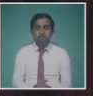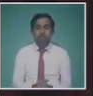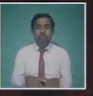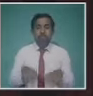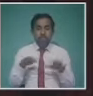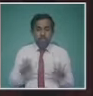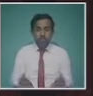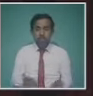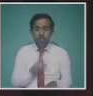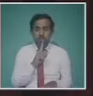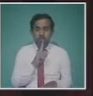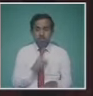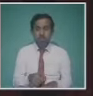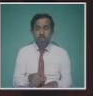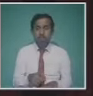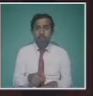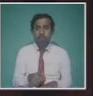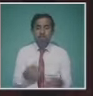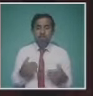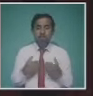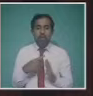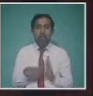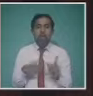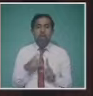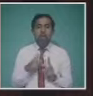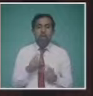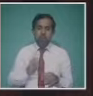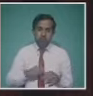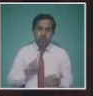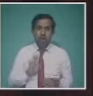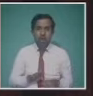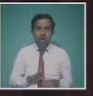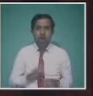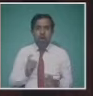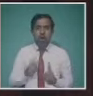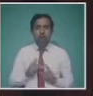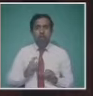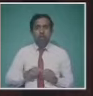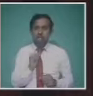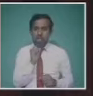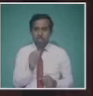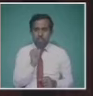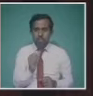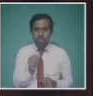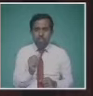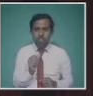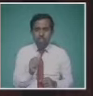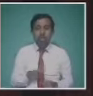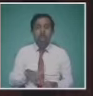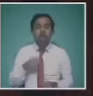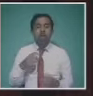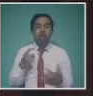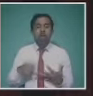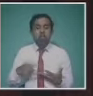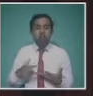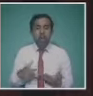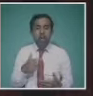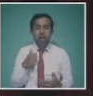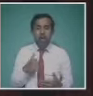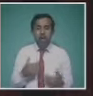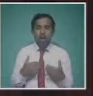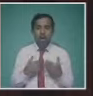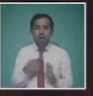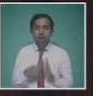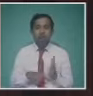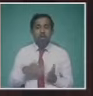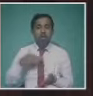අවසාන වශයෙන් කරමු නියෝජ කතානායකතුමනි අපේ රටේ ඩොලර් ගැන ප්‍රශ්නයක් කියනවා ඩොලර් නැහැ ඇත්ත ඩොලර් නැති වෙන්න ප්‍රධාන හේතු ගණනාවක් තියෙනවා අපේ